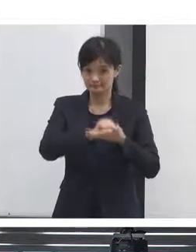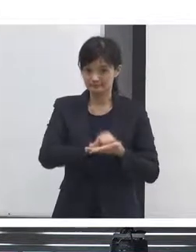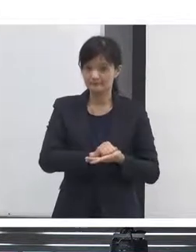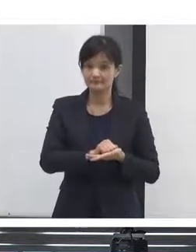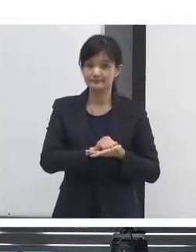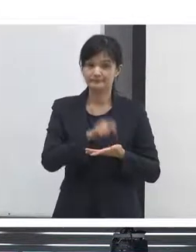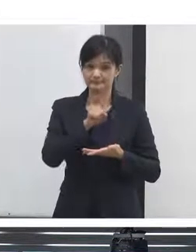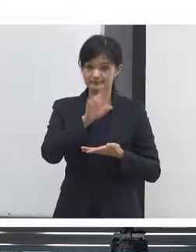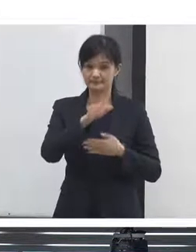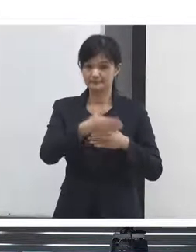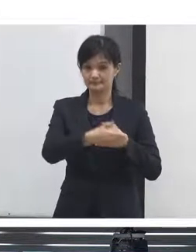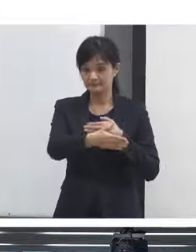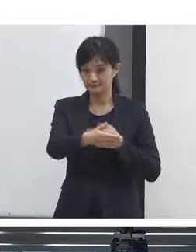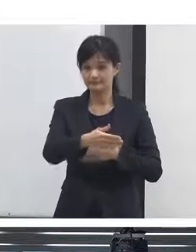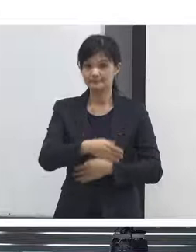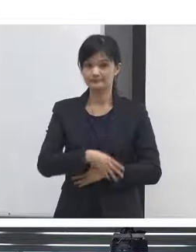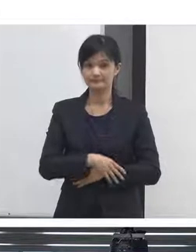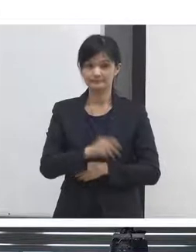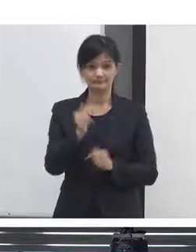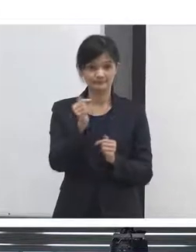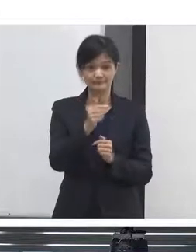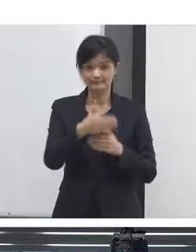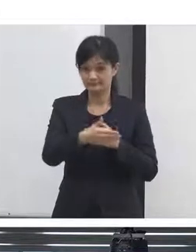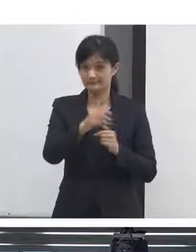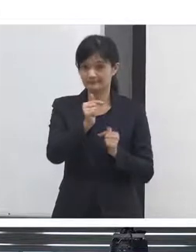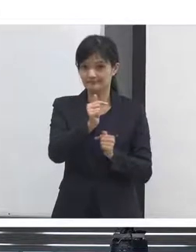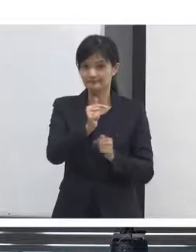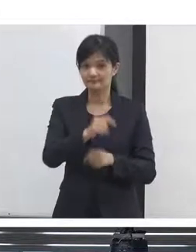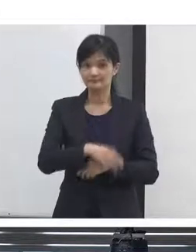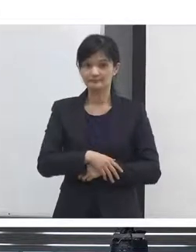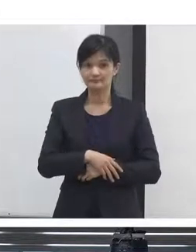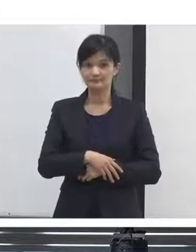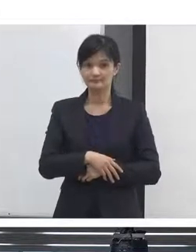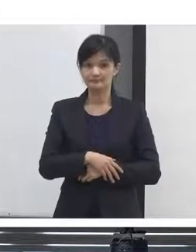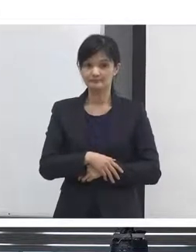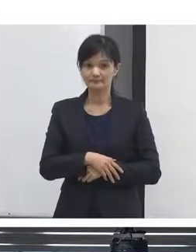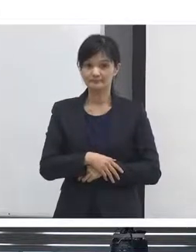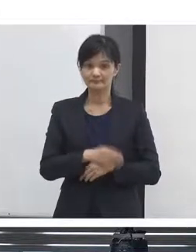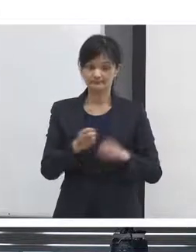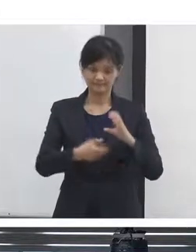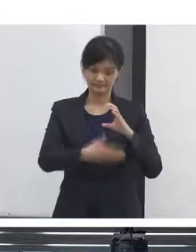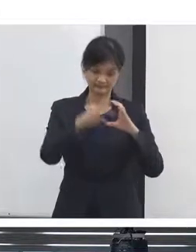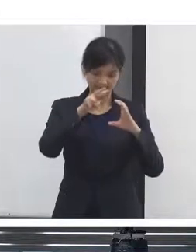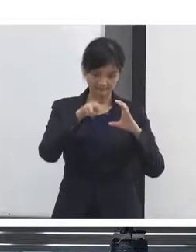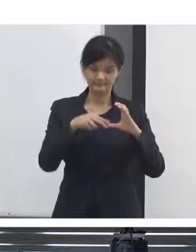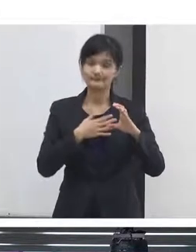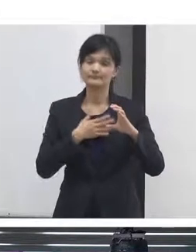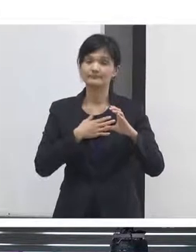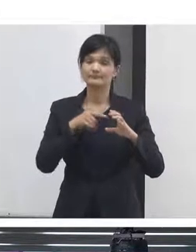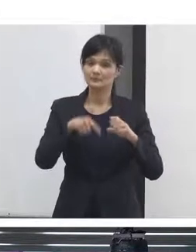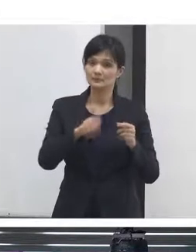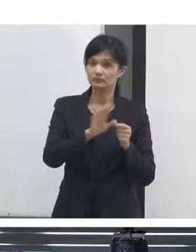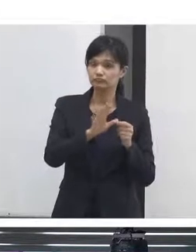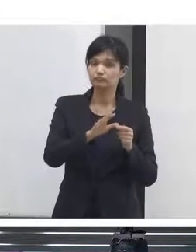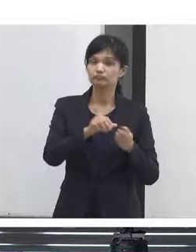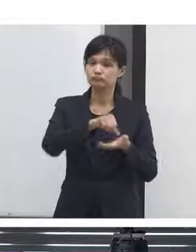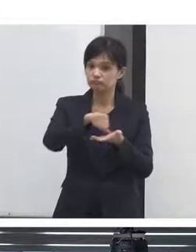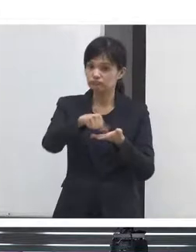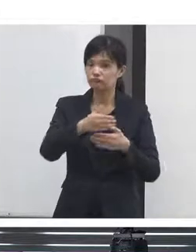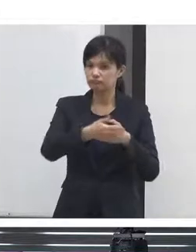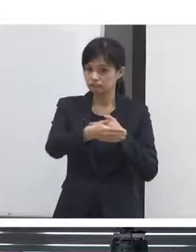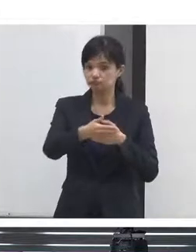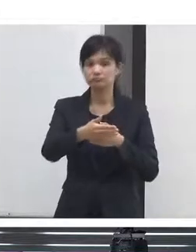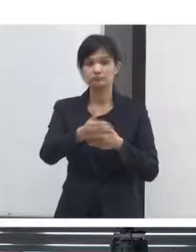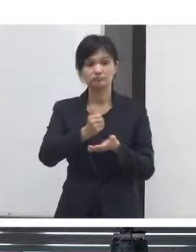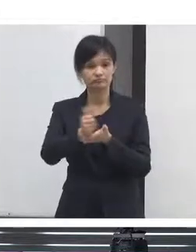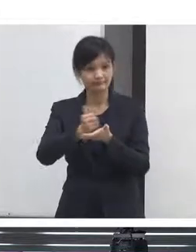么？那透过这个内容，我们就可以详细了解这个产品哦，做哪些事情哦。 那这个过去都没有处